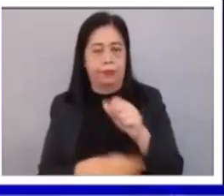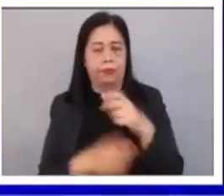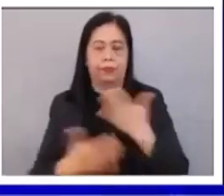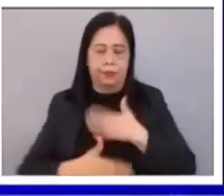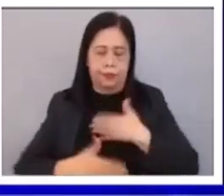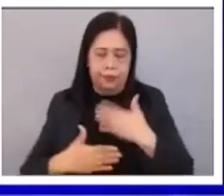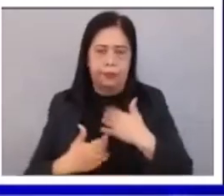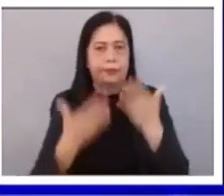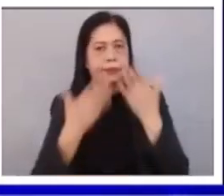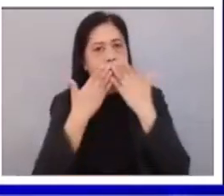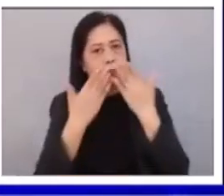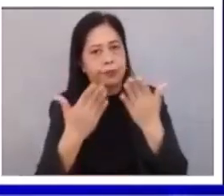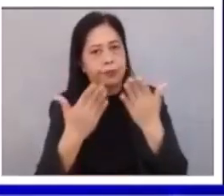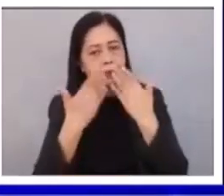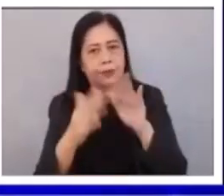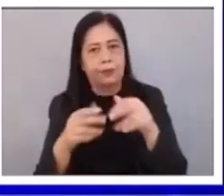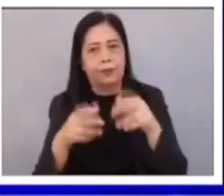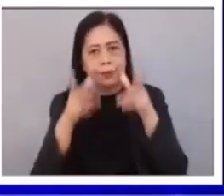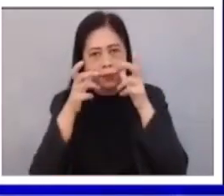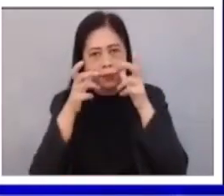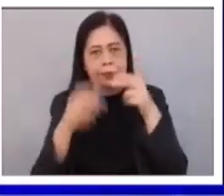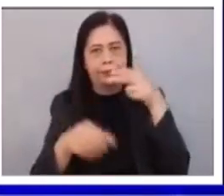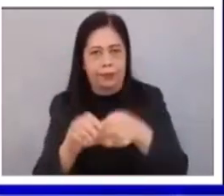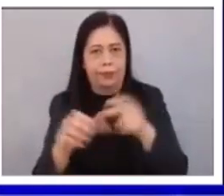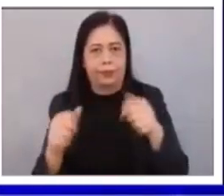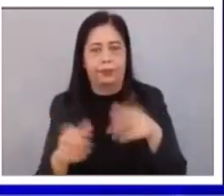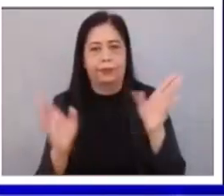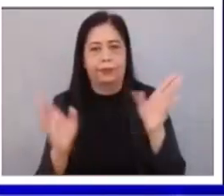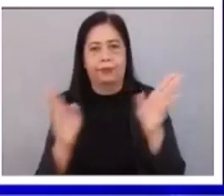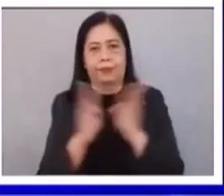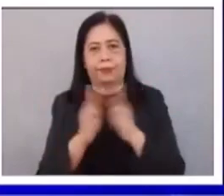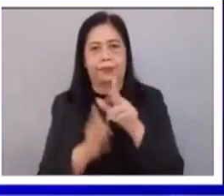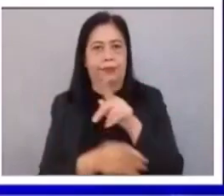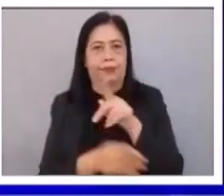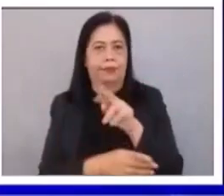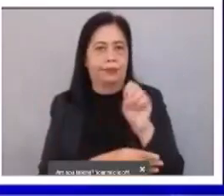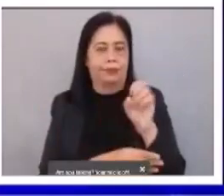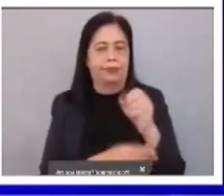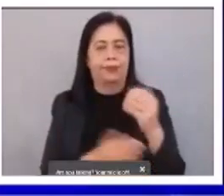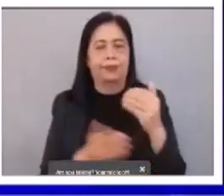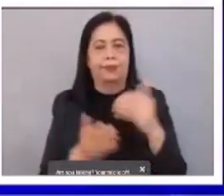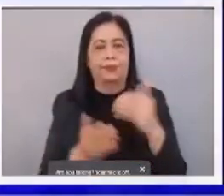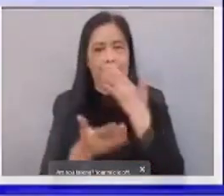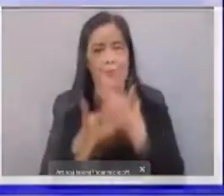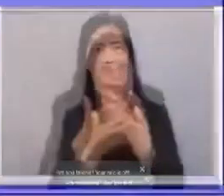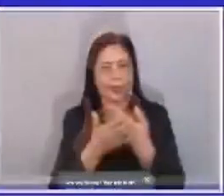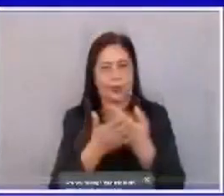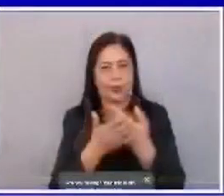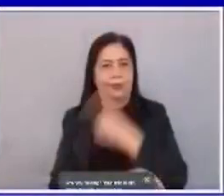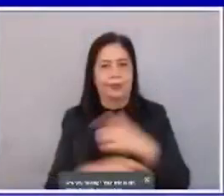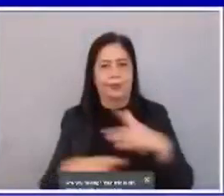nagpapasalamat sa inyong pakikilahok sa press briefing na ito. Muli, magandang araw at mabuhay tayong lahat.